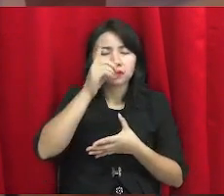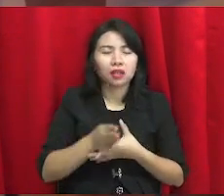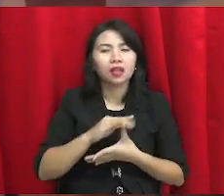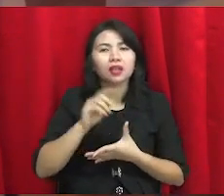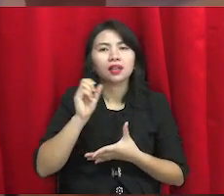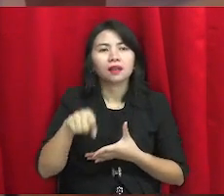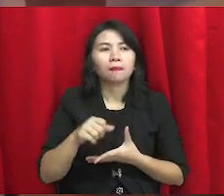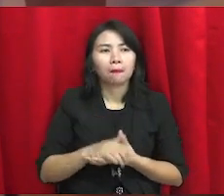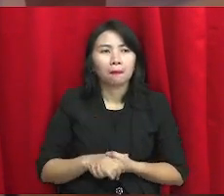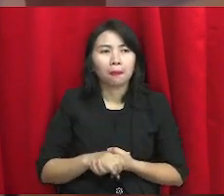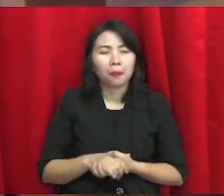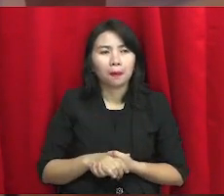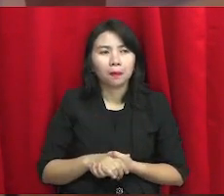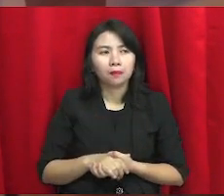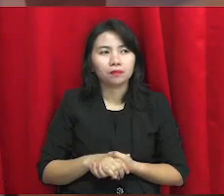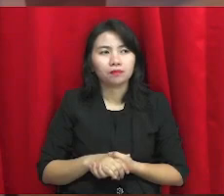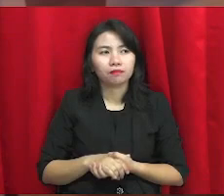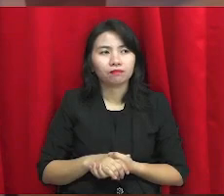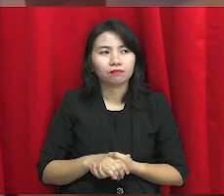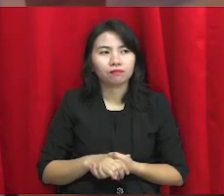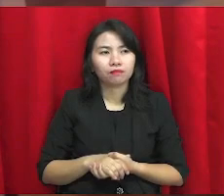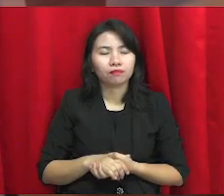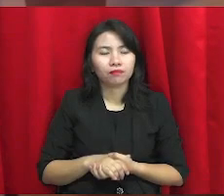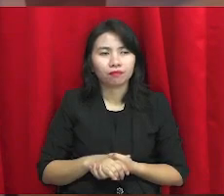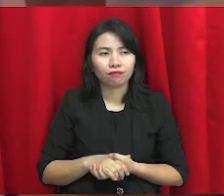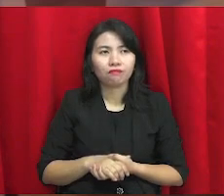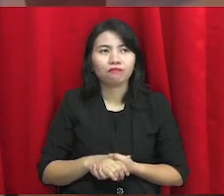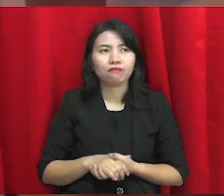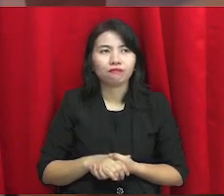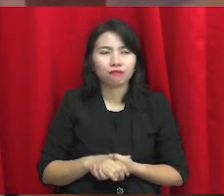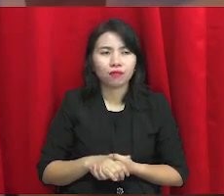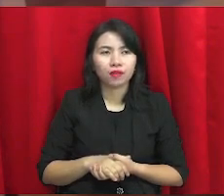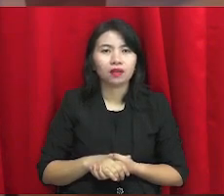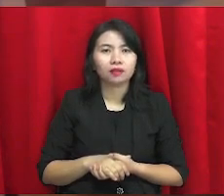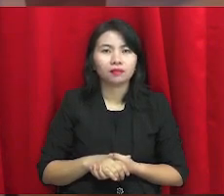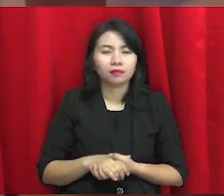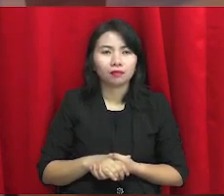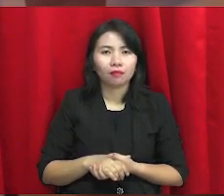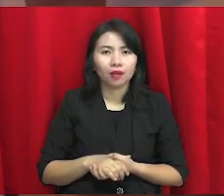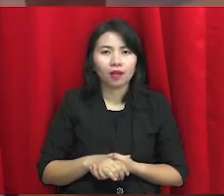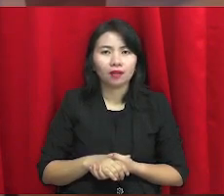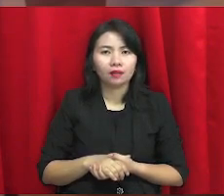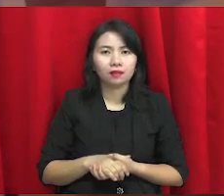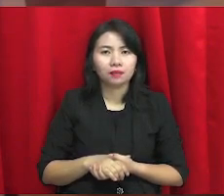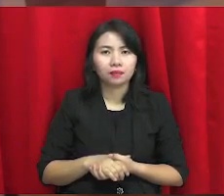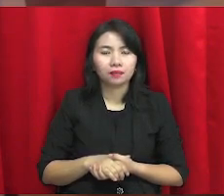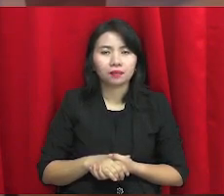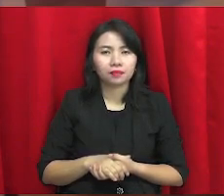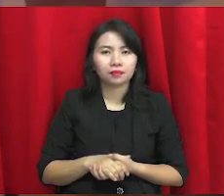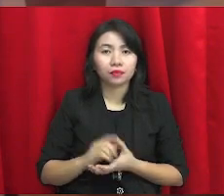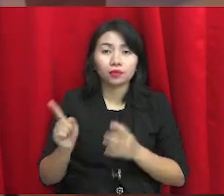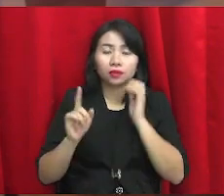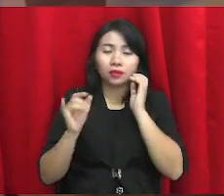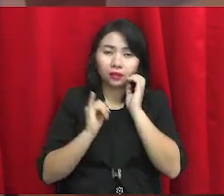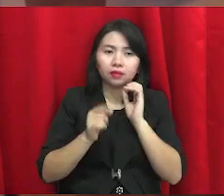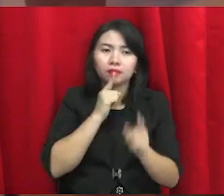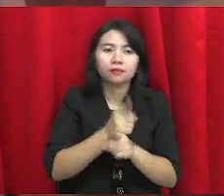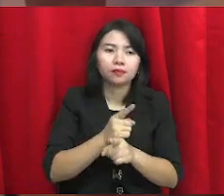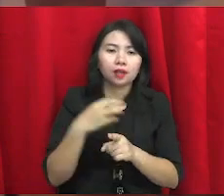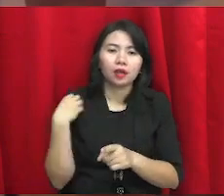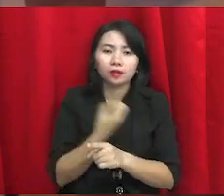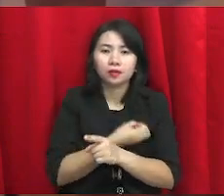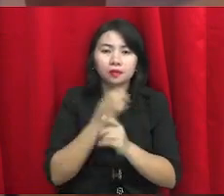cannot, and totoo kasi yan, Sir Tonyo, at sa inyo po, ma'am. Ano, ang totoo kasi yan is that yung plano